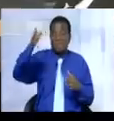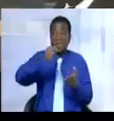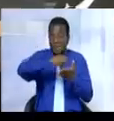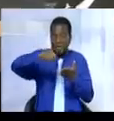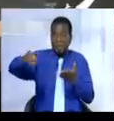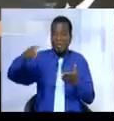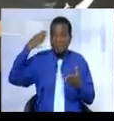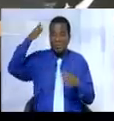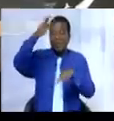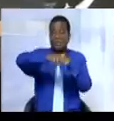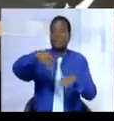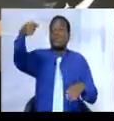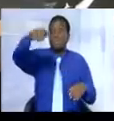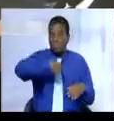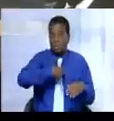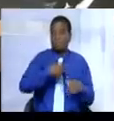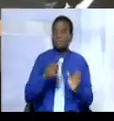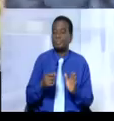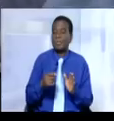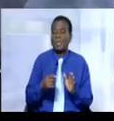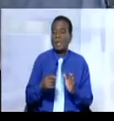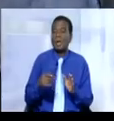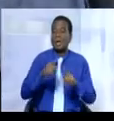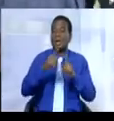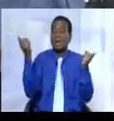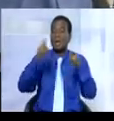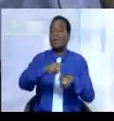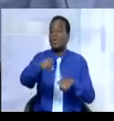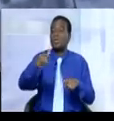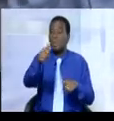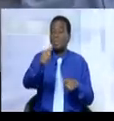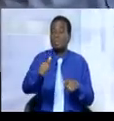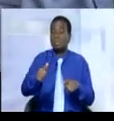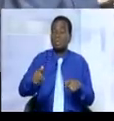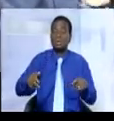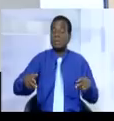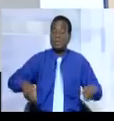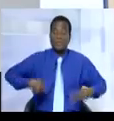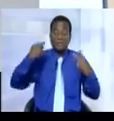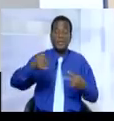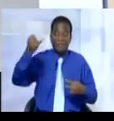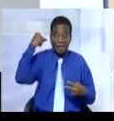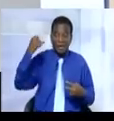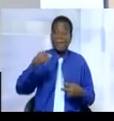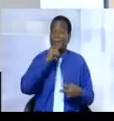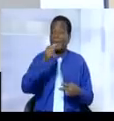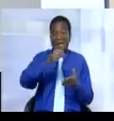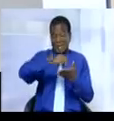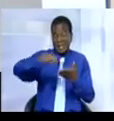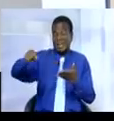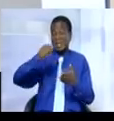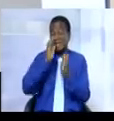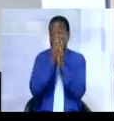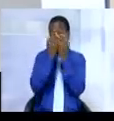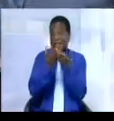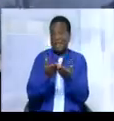continuent d'écrire sur Félix Houphouët-Boigny. Le père de la nation ivoirienne inspirera même un courant politique, l'oufouettisme.